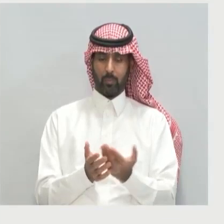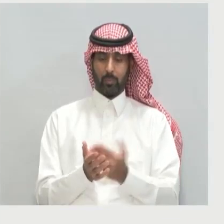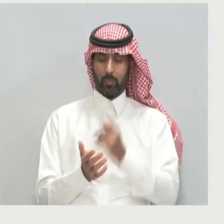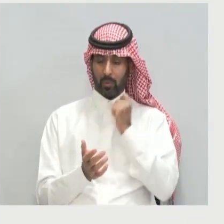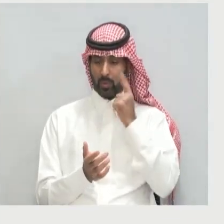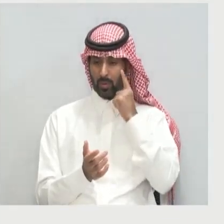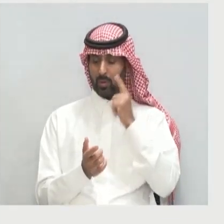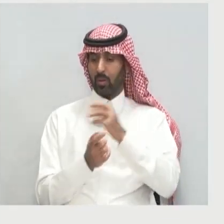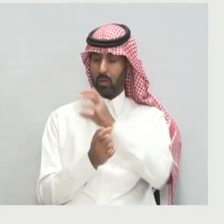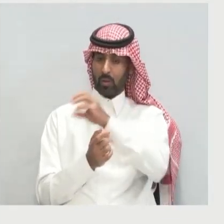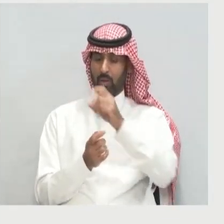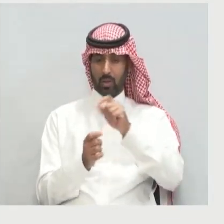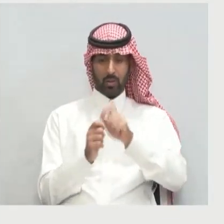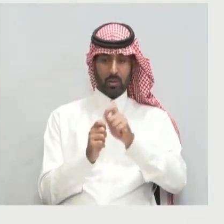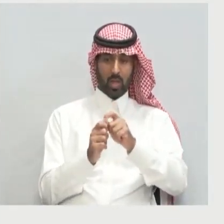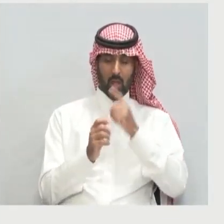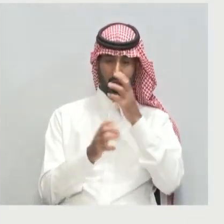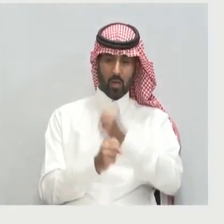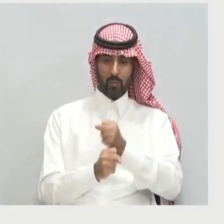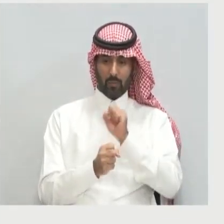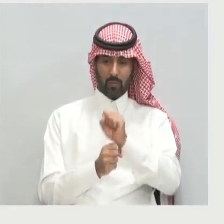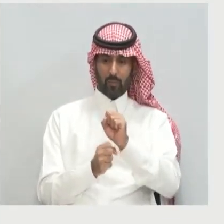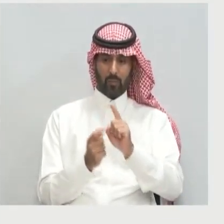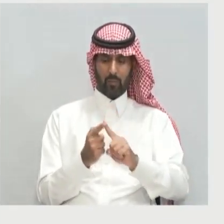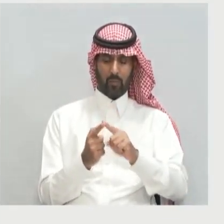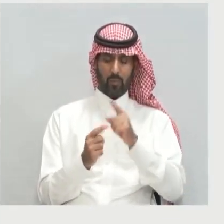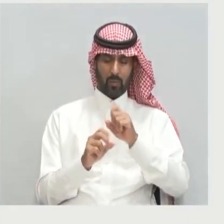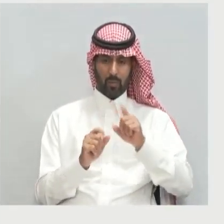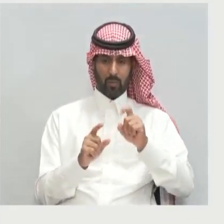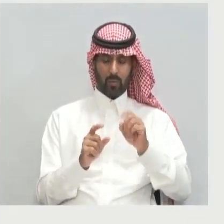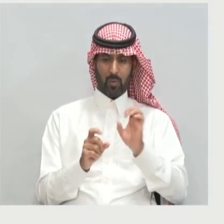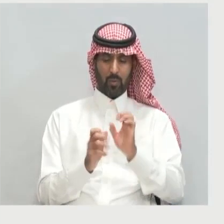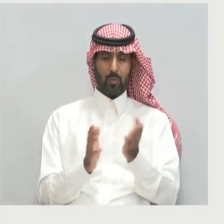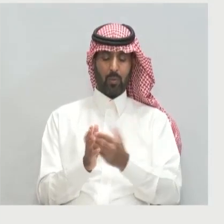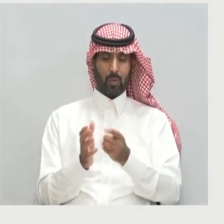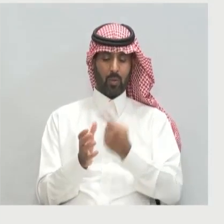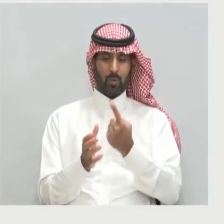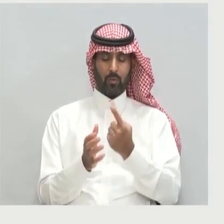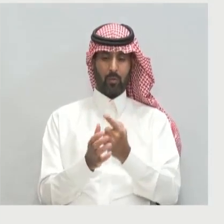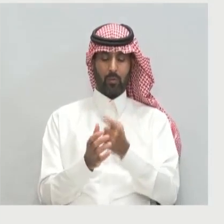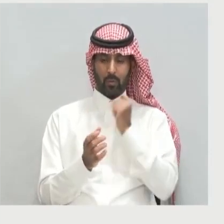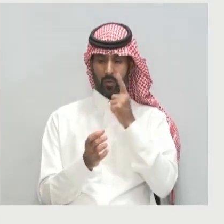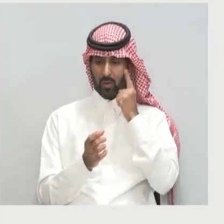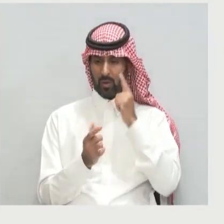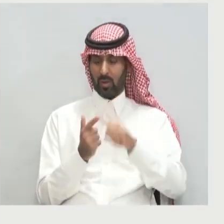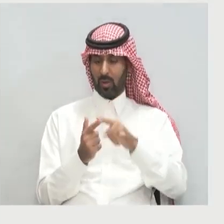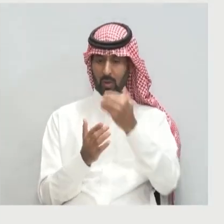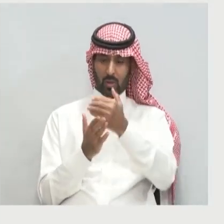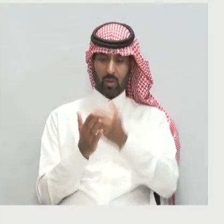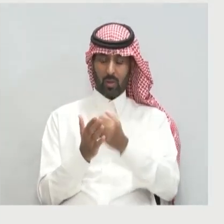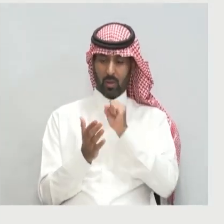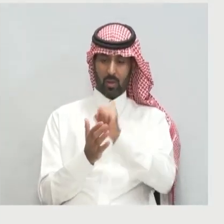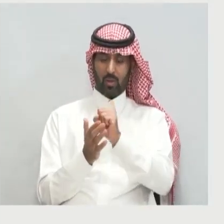لن اتذكر بعض النصائح لحمايه تخصصيتك عبر الانترنت اولا تعرف على اعدادات